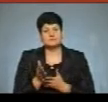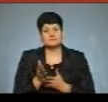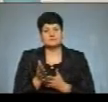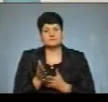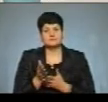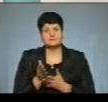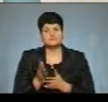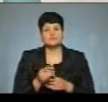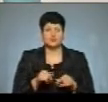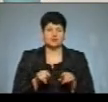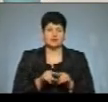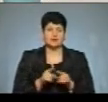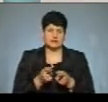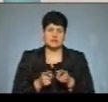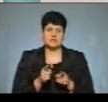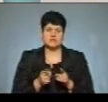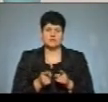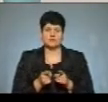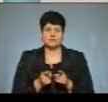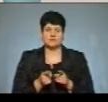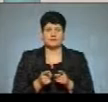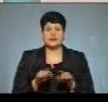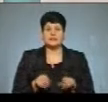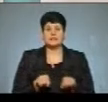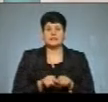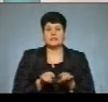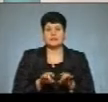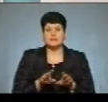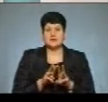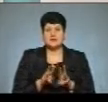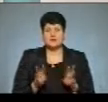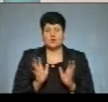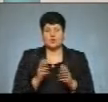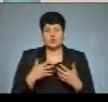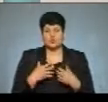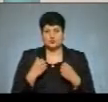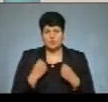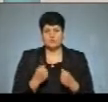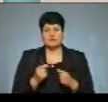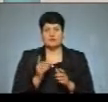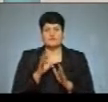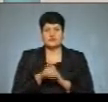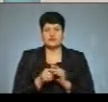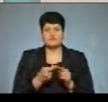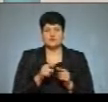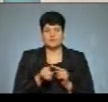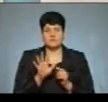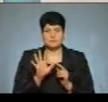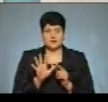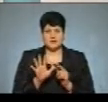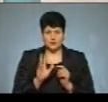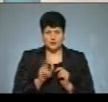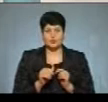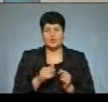пішли? Ну, так, дійсно. Ми так вирішили Міністерство охорони здоров'я, що ми вийшли у цю п'ятірку. Одна